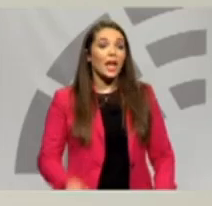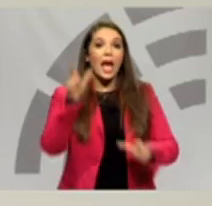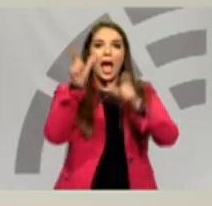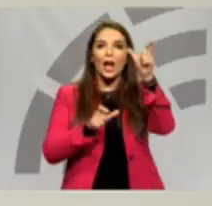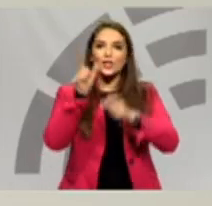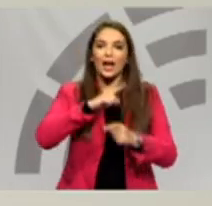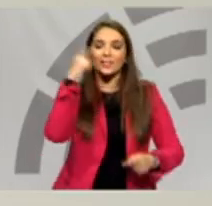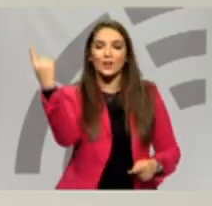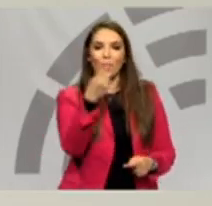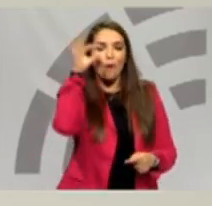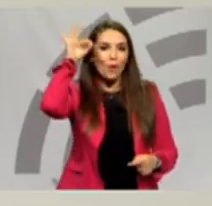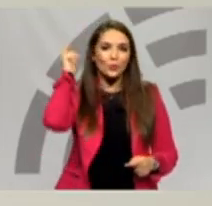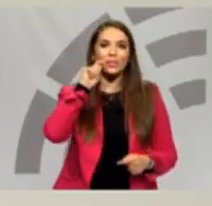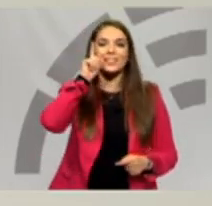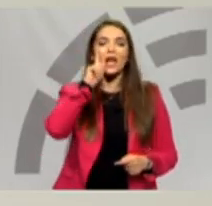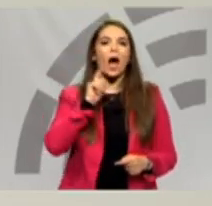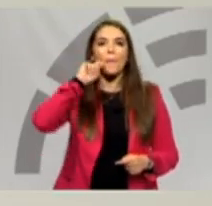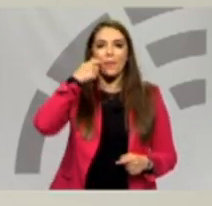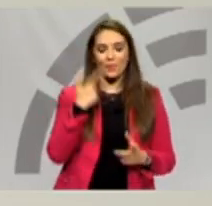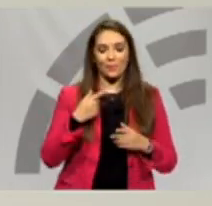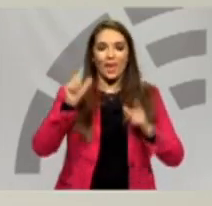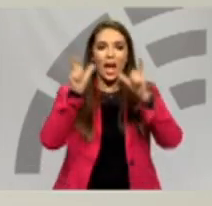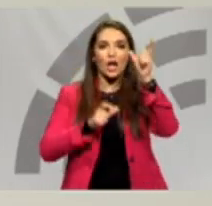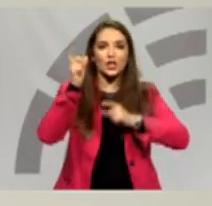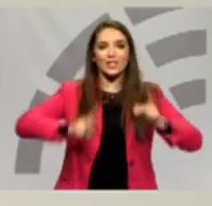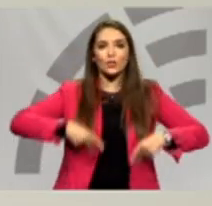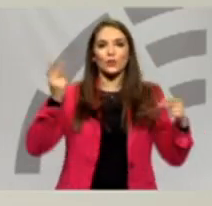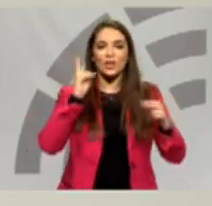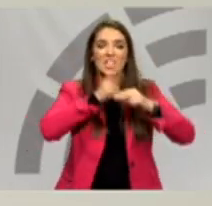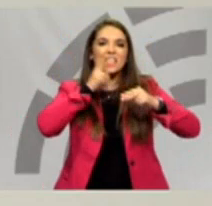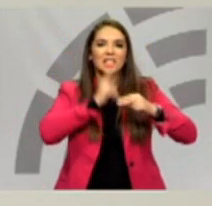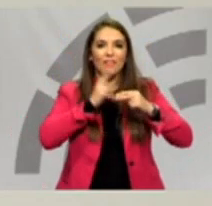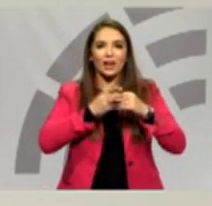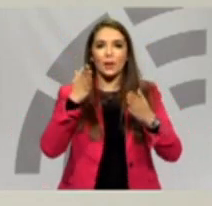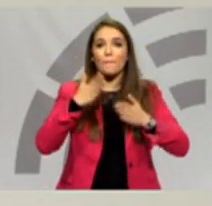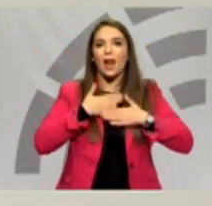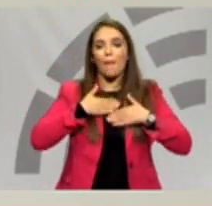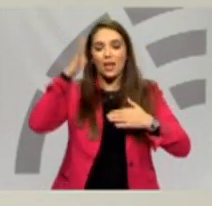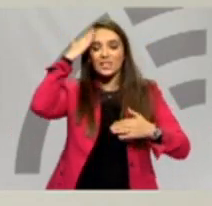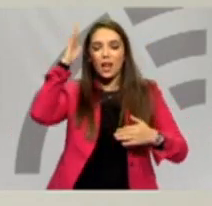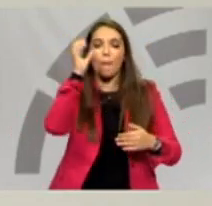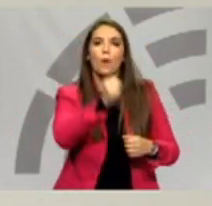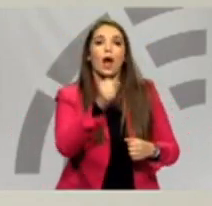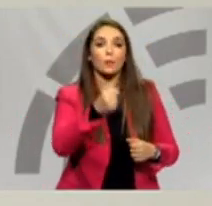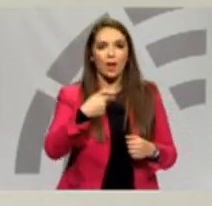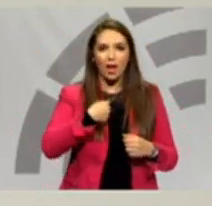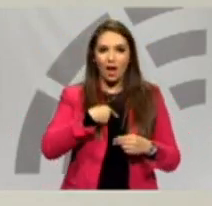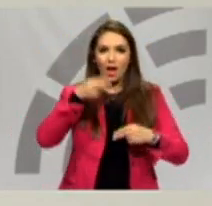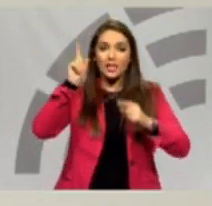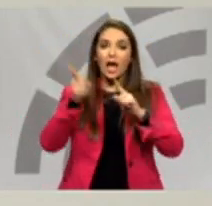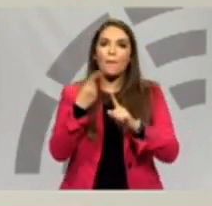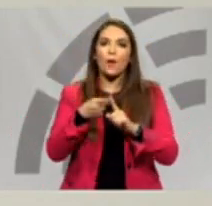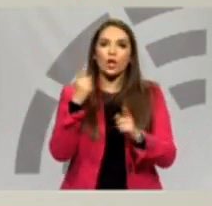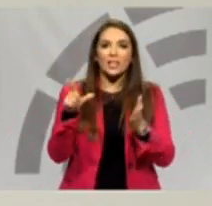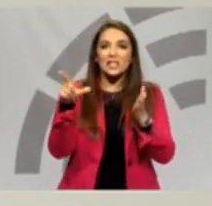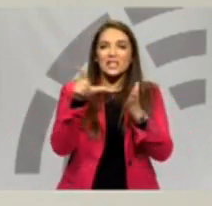الى كل التونسيين والتونسيات الى اهالي معتمديه ساقيه الزيت بصفاقس السلام عليكم ورحمه الله مليكه مون مختص